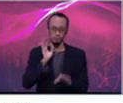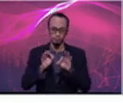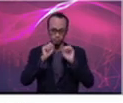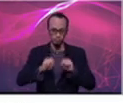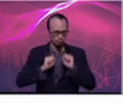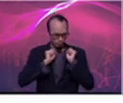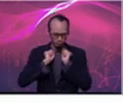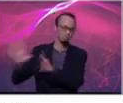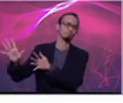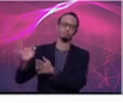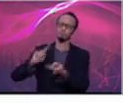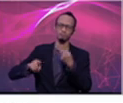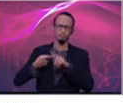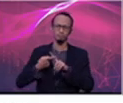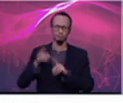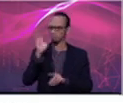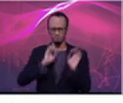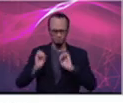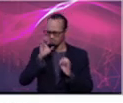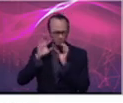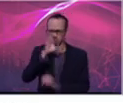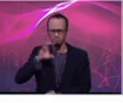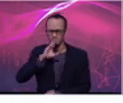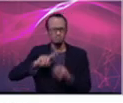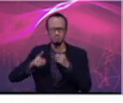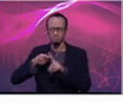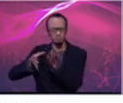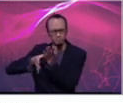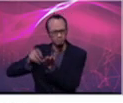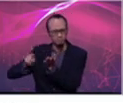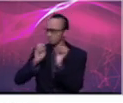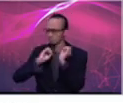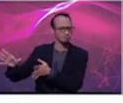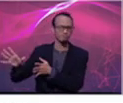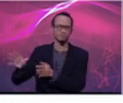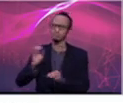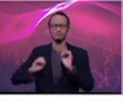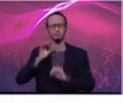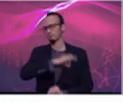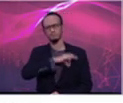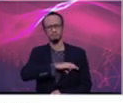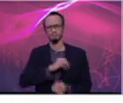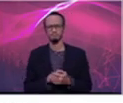tinggalkan kawan-kawan jangan Ji lagi benda-benda sem Mang tak